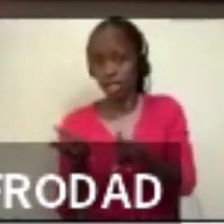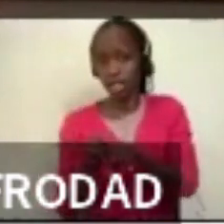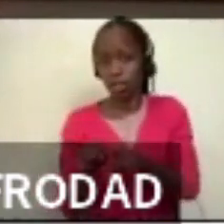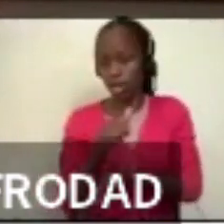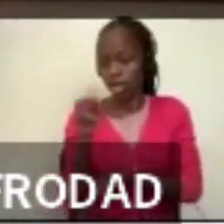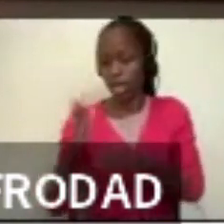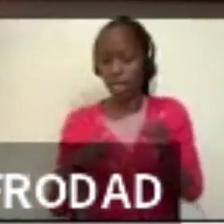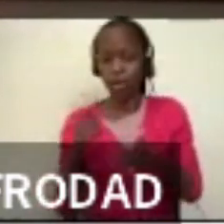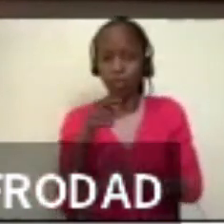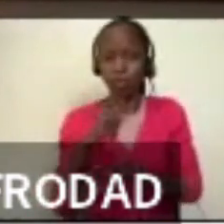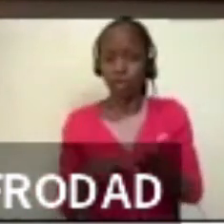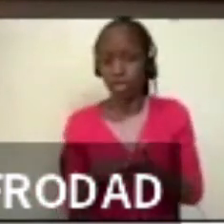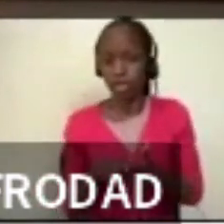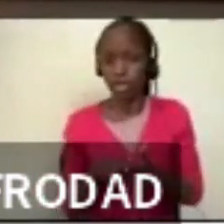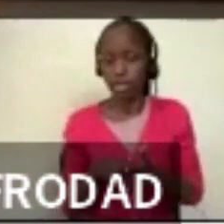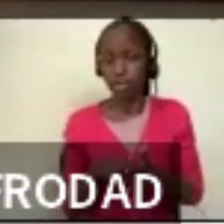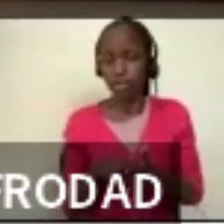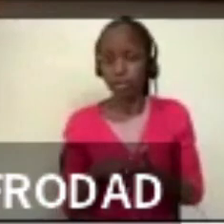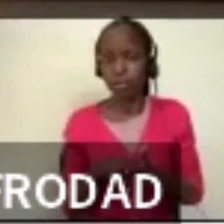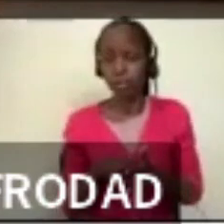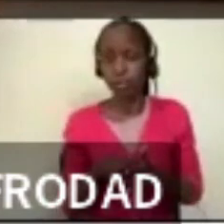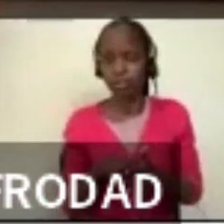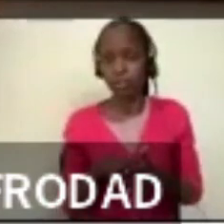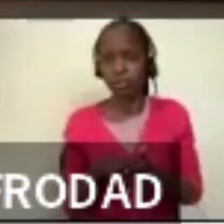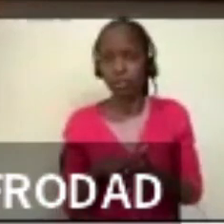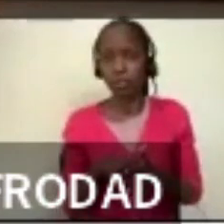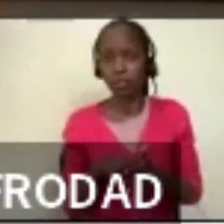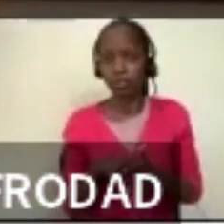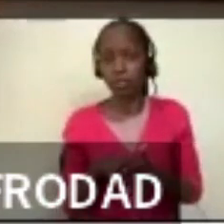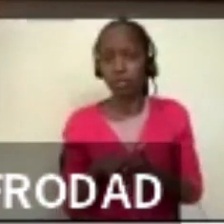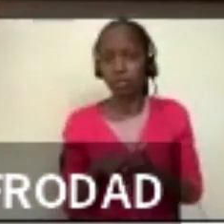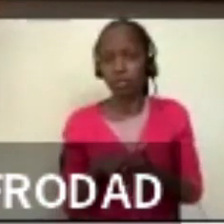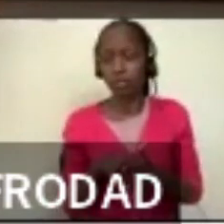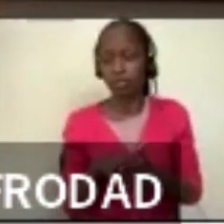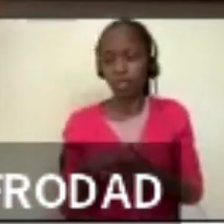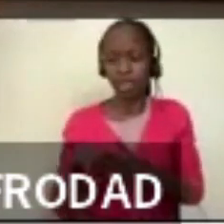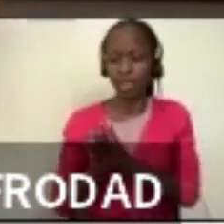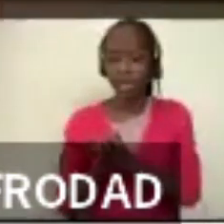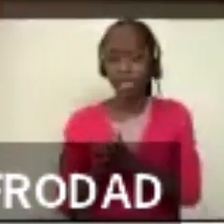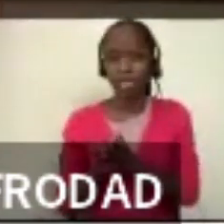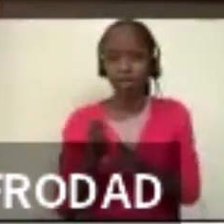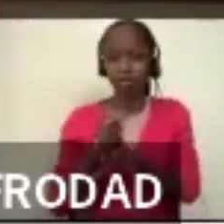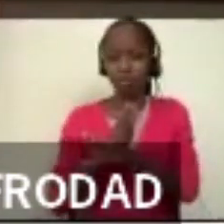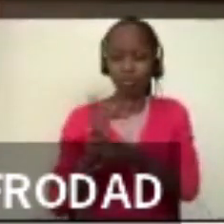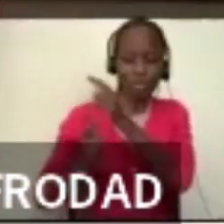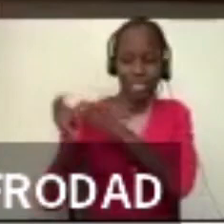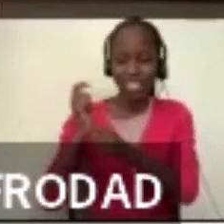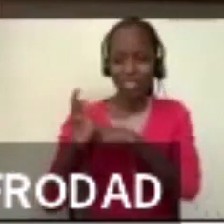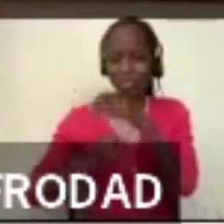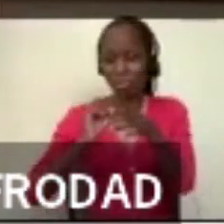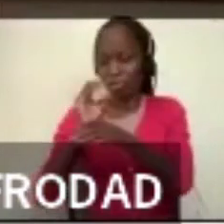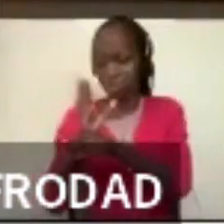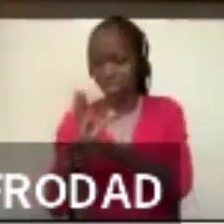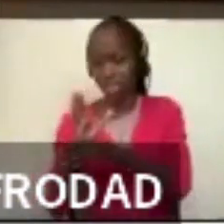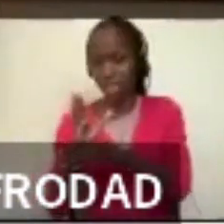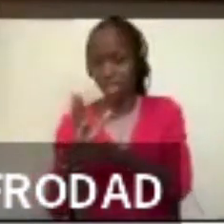clôture de conférences, de cérémonies, ou en dehors des reportages terrain. Donc voilà pourquoi est-ce que